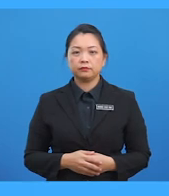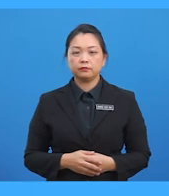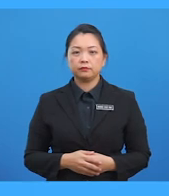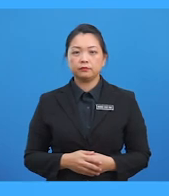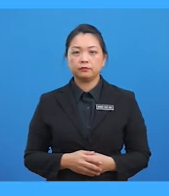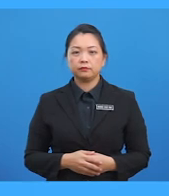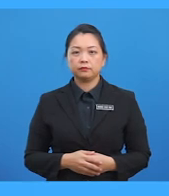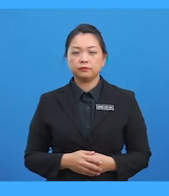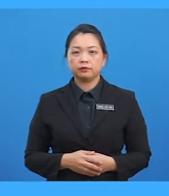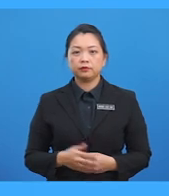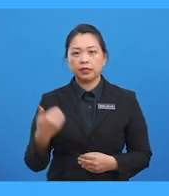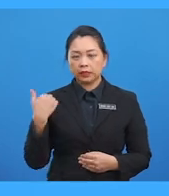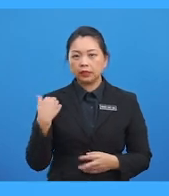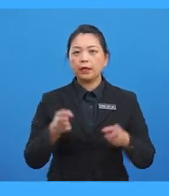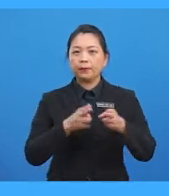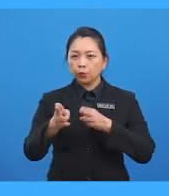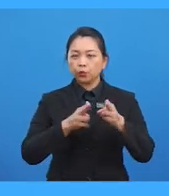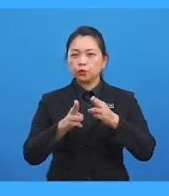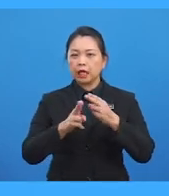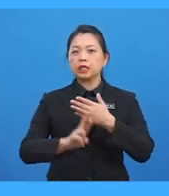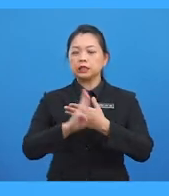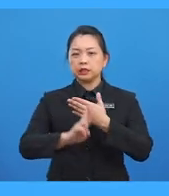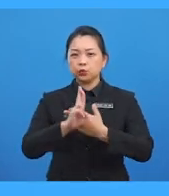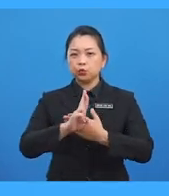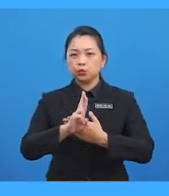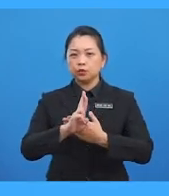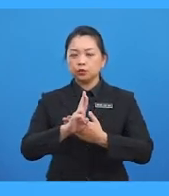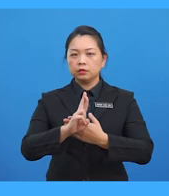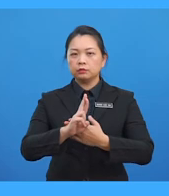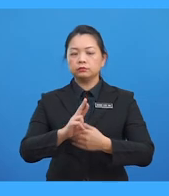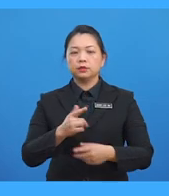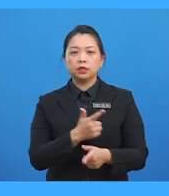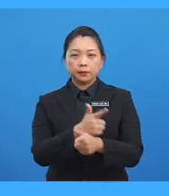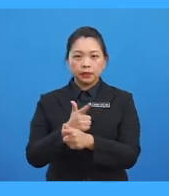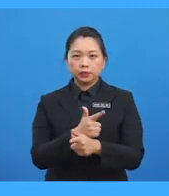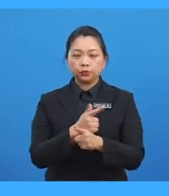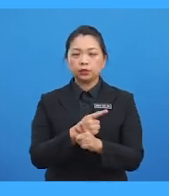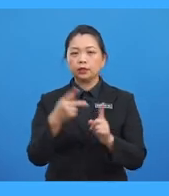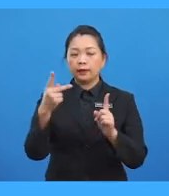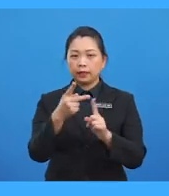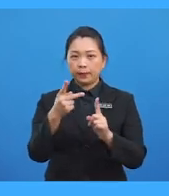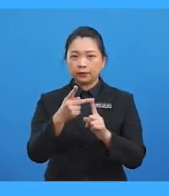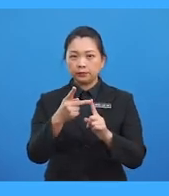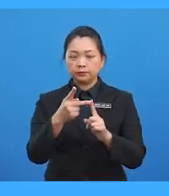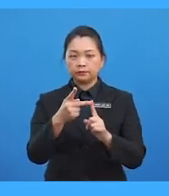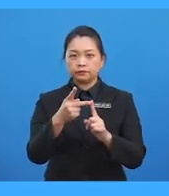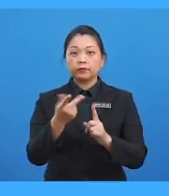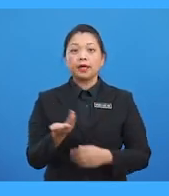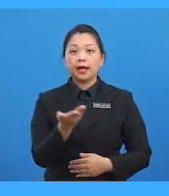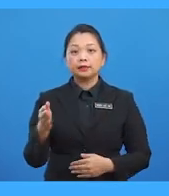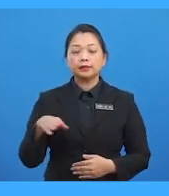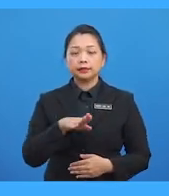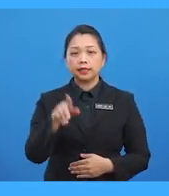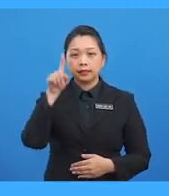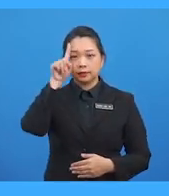aspek pengurusan risiko, memberi perlindungan kepada harta intelek sebelum memperkenalkan kepada pasaran akan mengurangkan